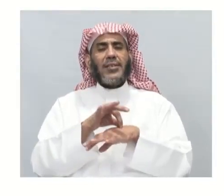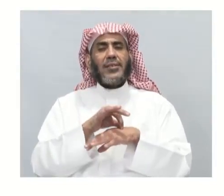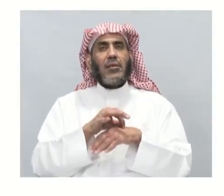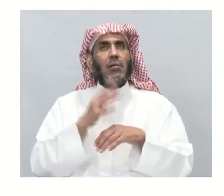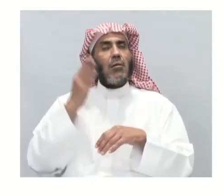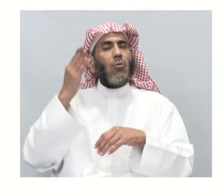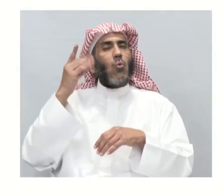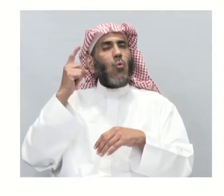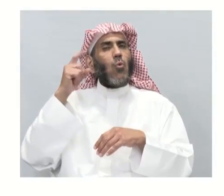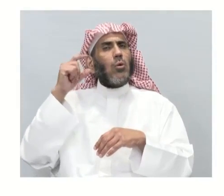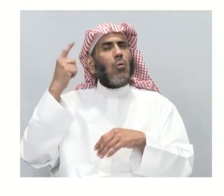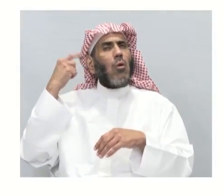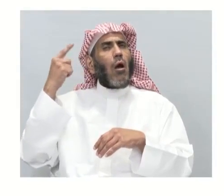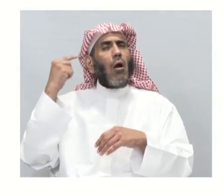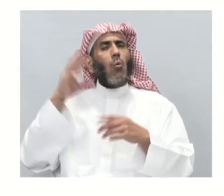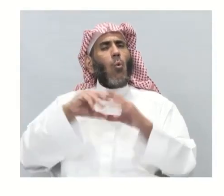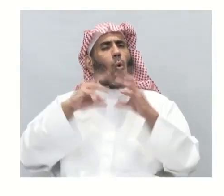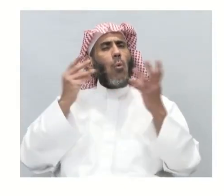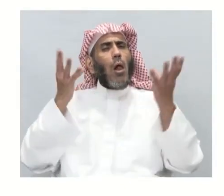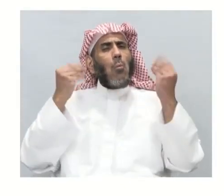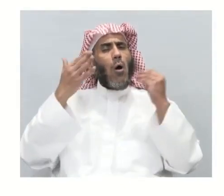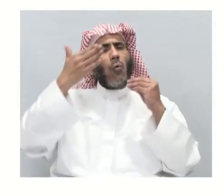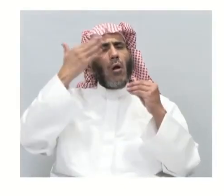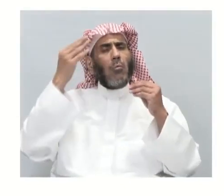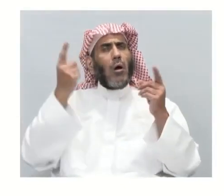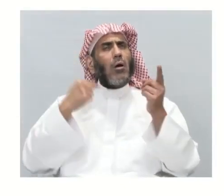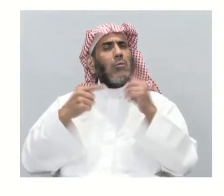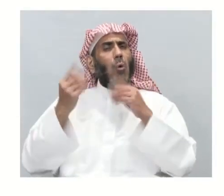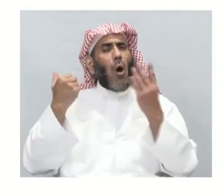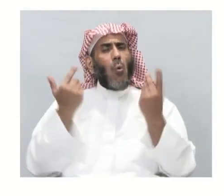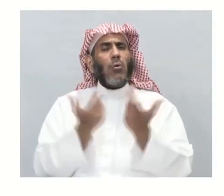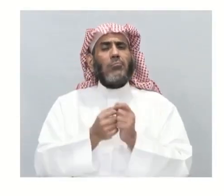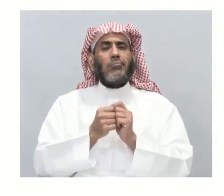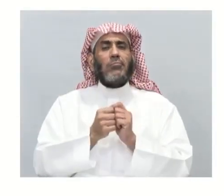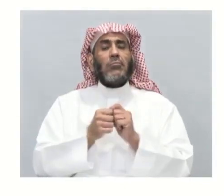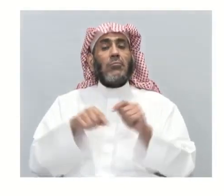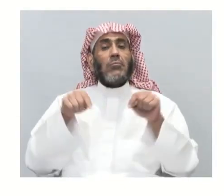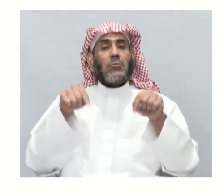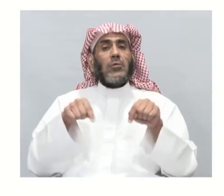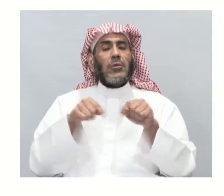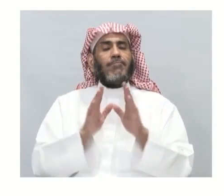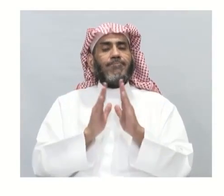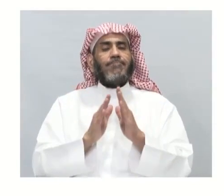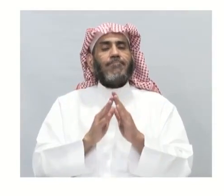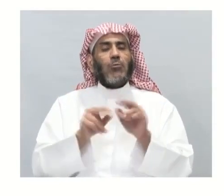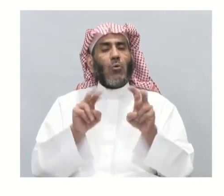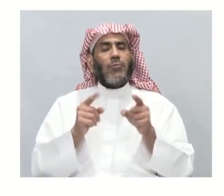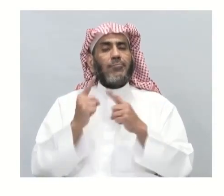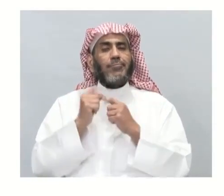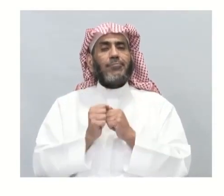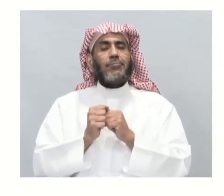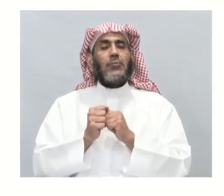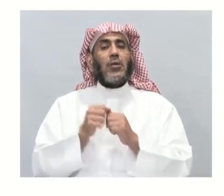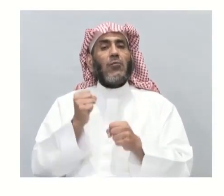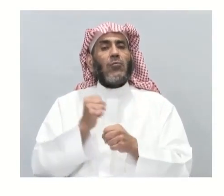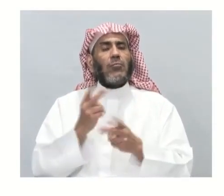يتذكر جميع المعارف والخبرات التي يمر بها او التي مر بها وهذا هذا تحديدا ما توقفنا عنده تقريبا